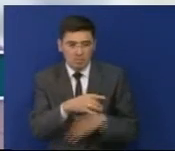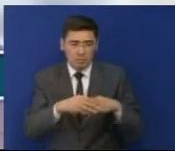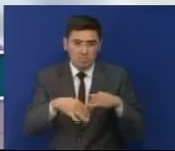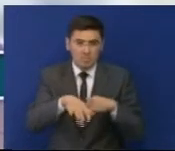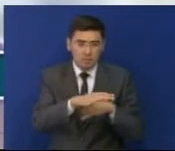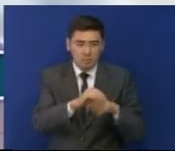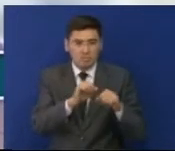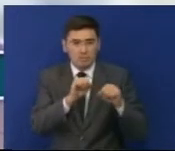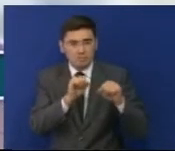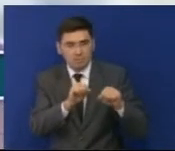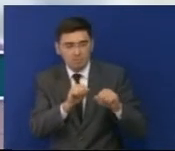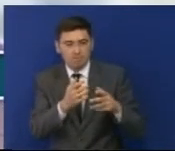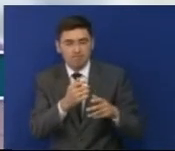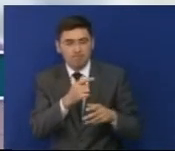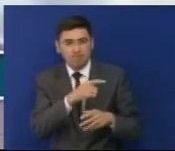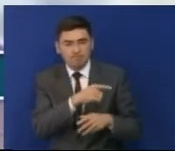Қабанбай,